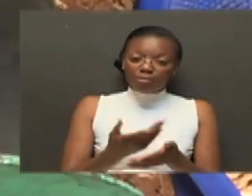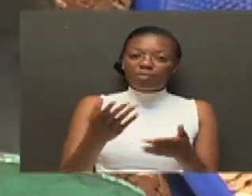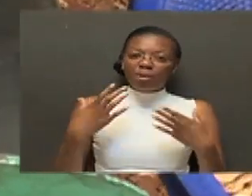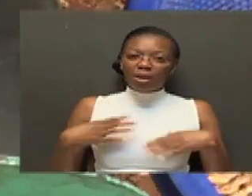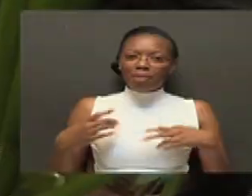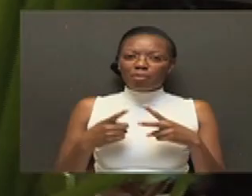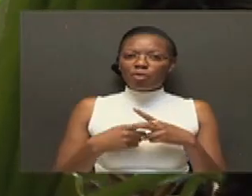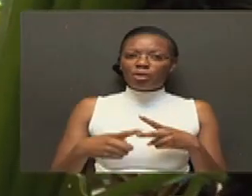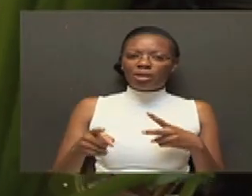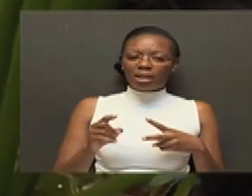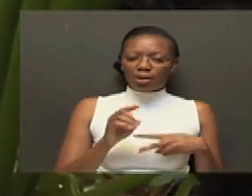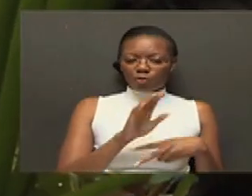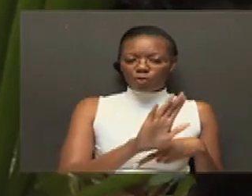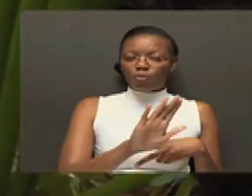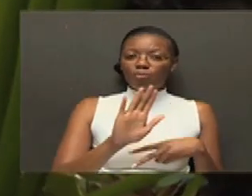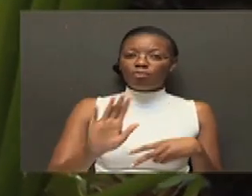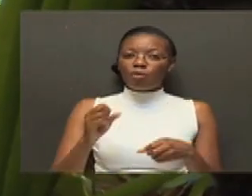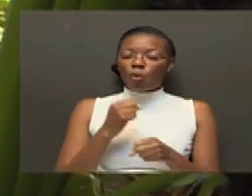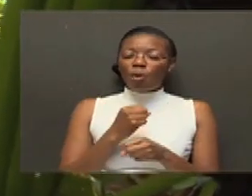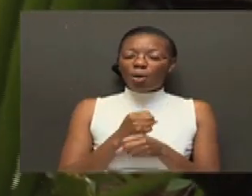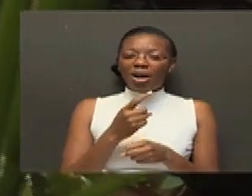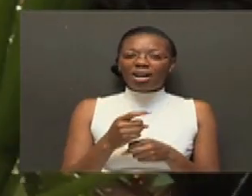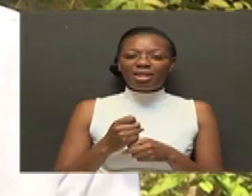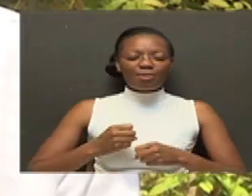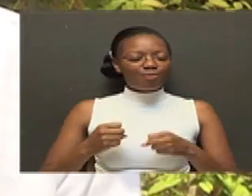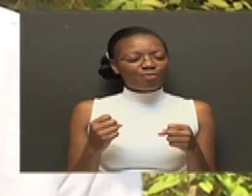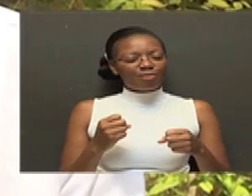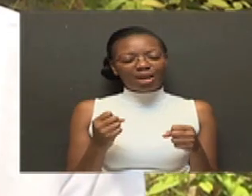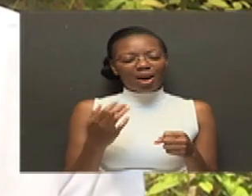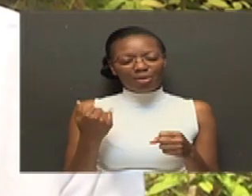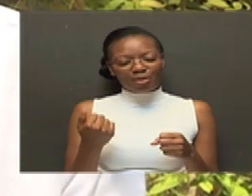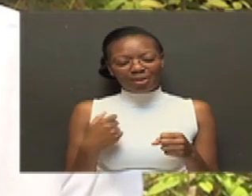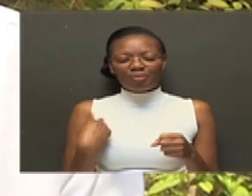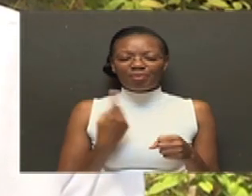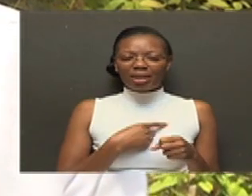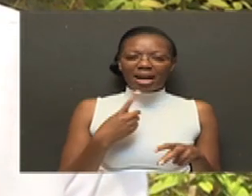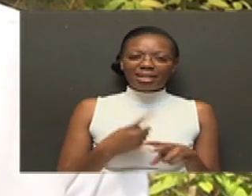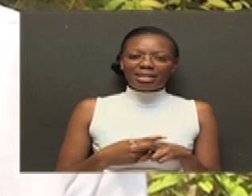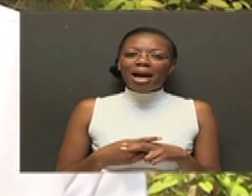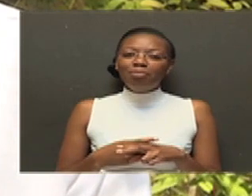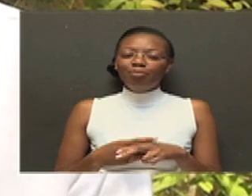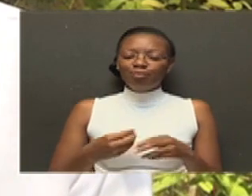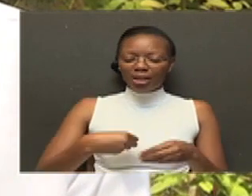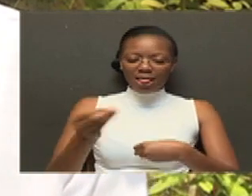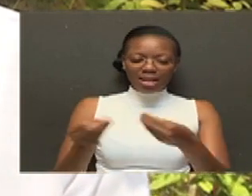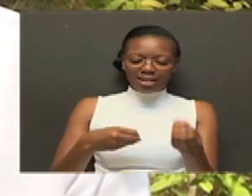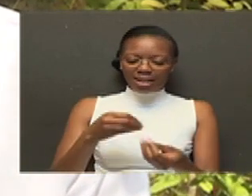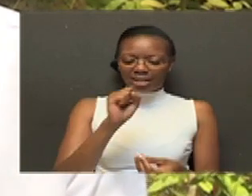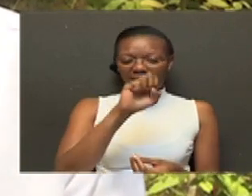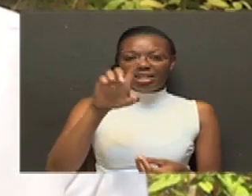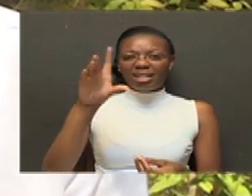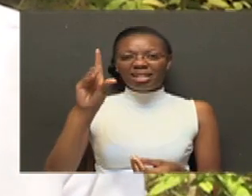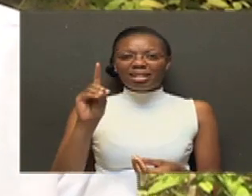kina mengi ya kujivunia. Ile kitu tumejivunia kwanza ni sababu wakati hizi seedling tunaziuza farmers wengi